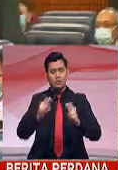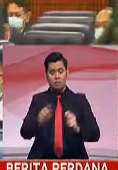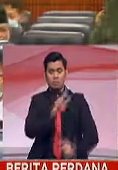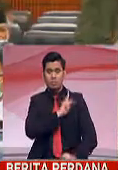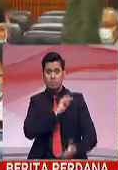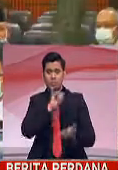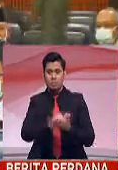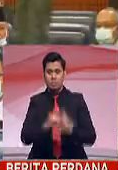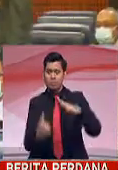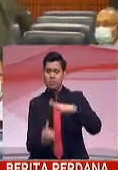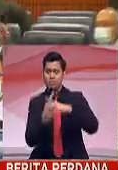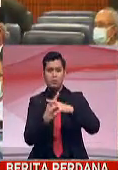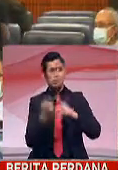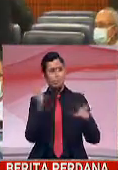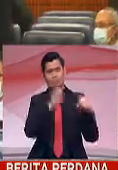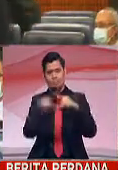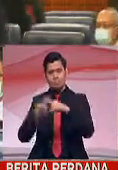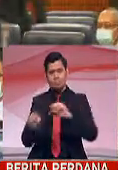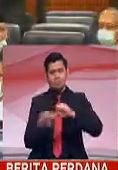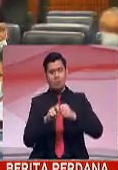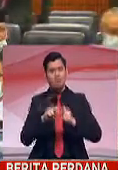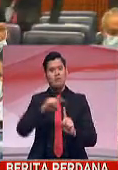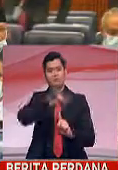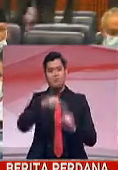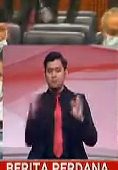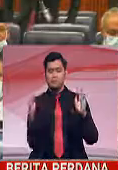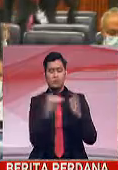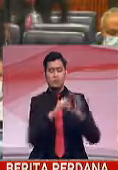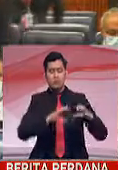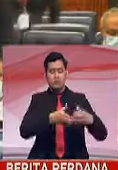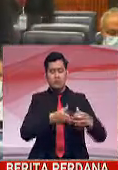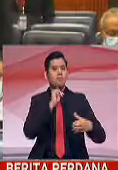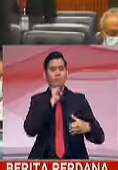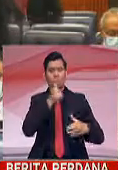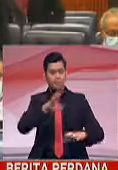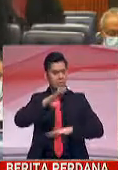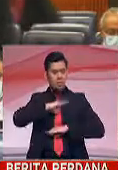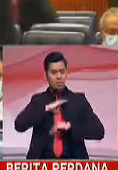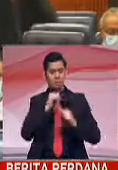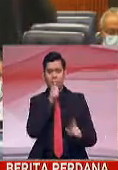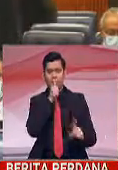mencetuskan kekecohan apabila pihak pembangkang tidak berpuas hati dengan arahan keluar Dewan itu.